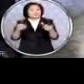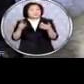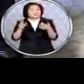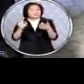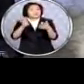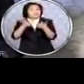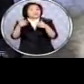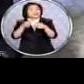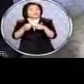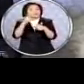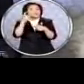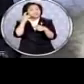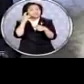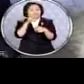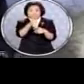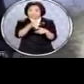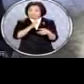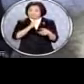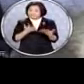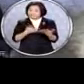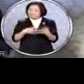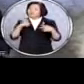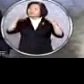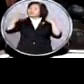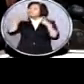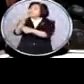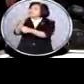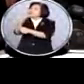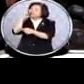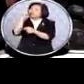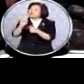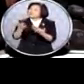还觉得是好的名单吗？宋主席，您觉得呢？